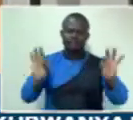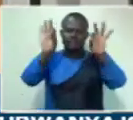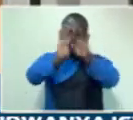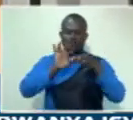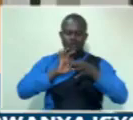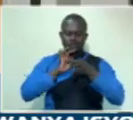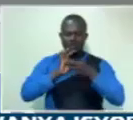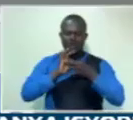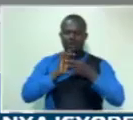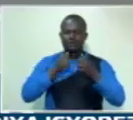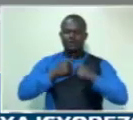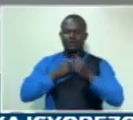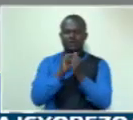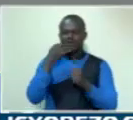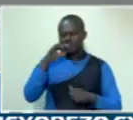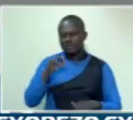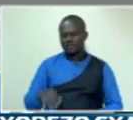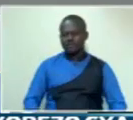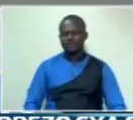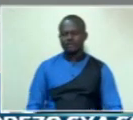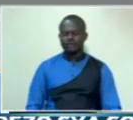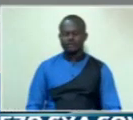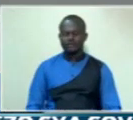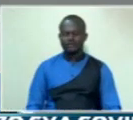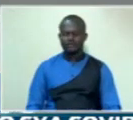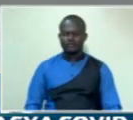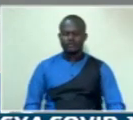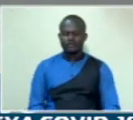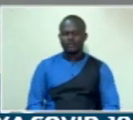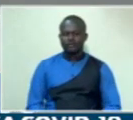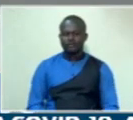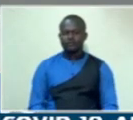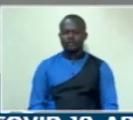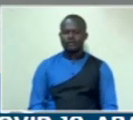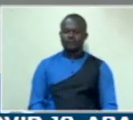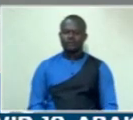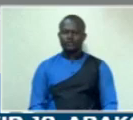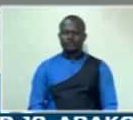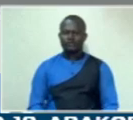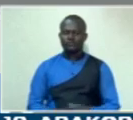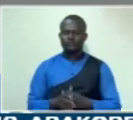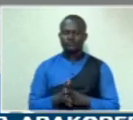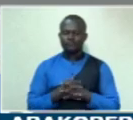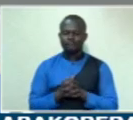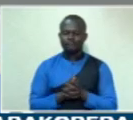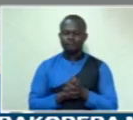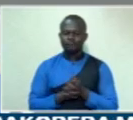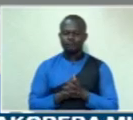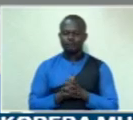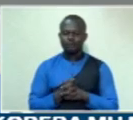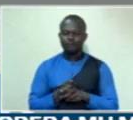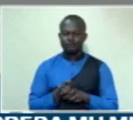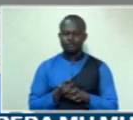by'u Rwanda n'u Bufaransa. We welcome this report because it marks an important